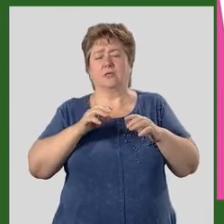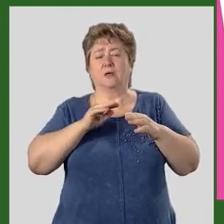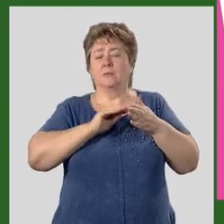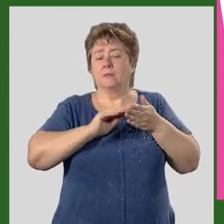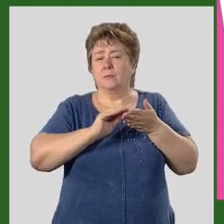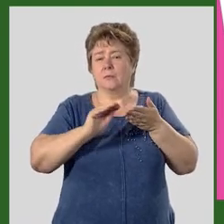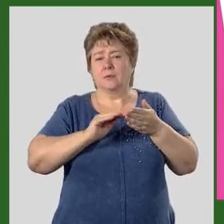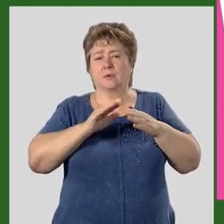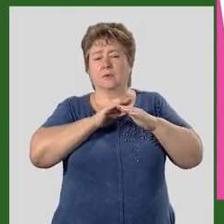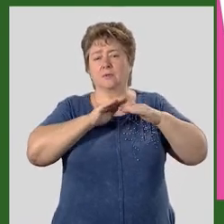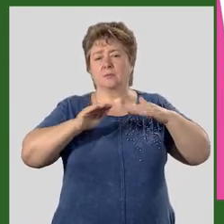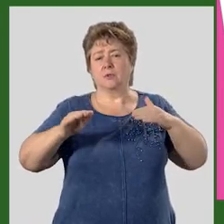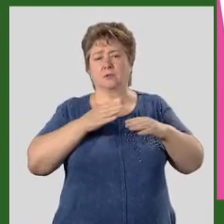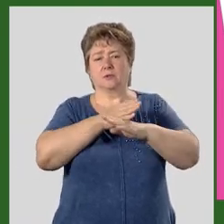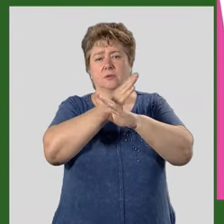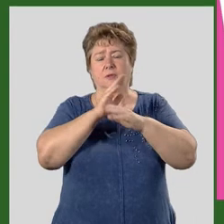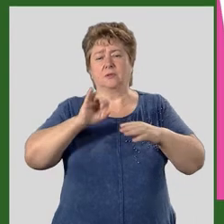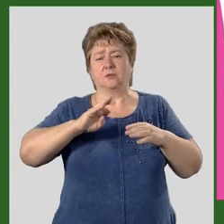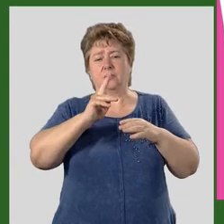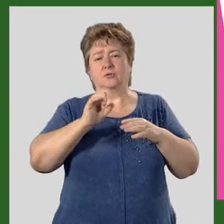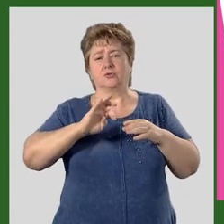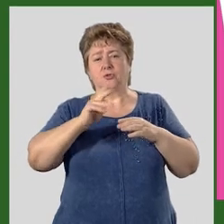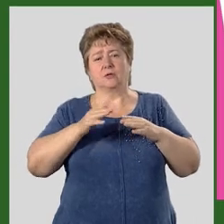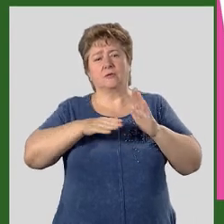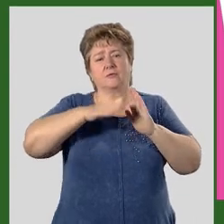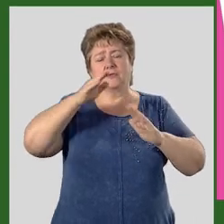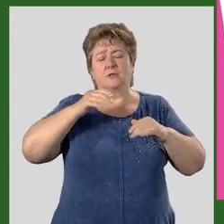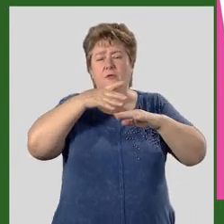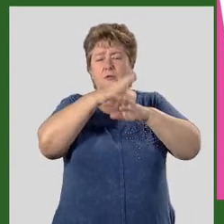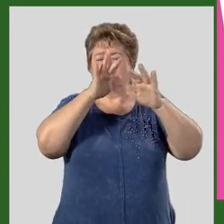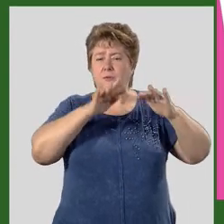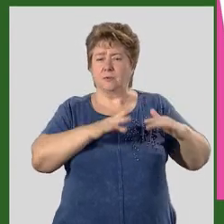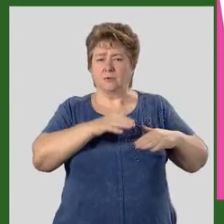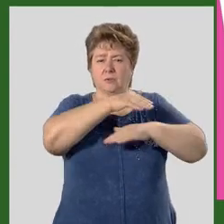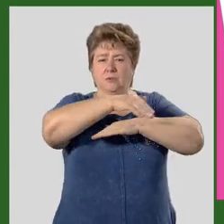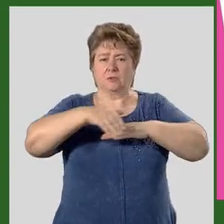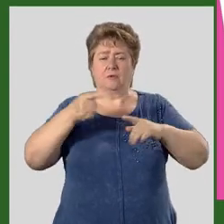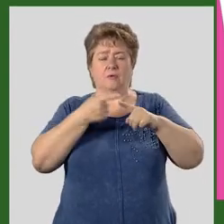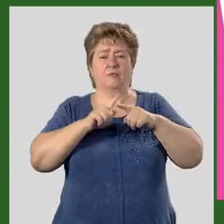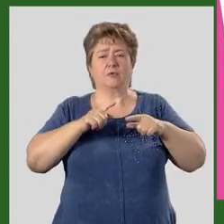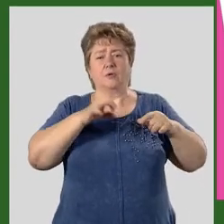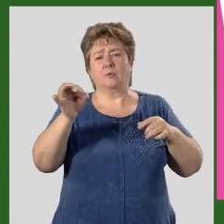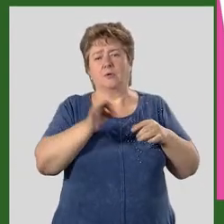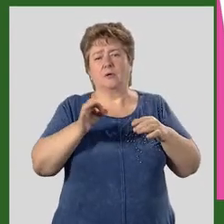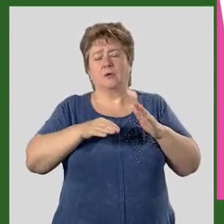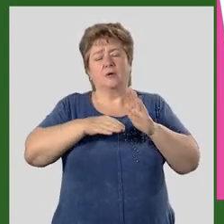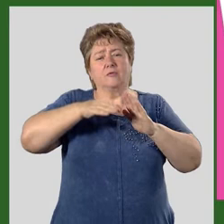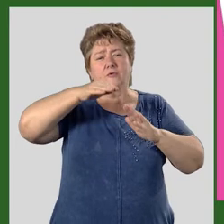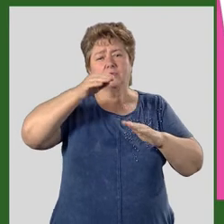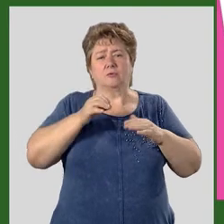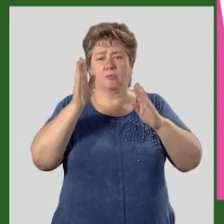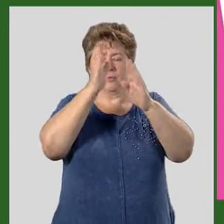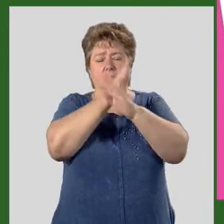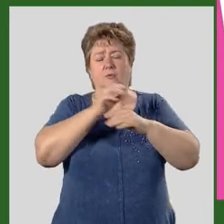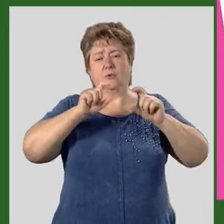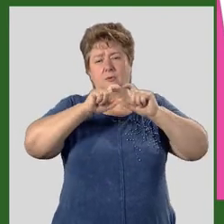Установил расположение хребтов Тяньшаня, высоту снежной линии в этом районе и высотные